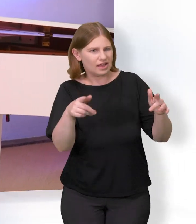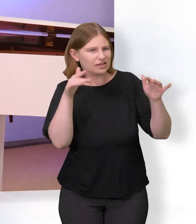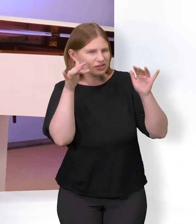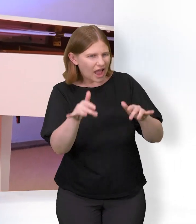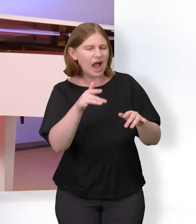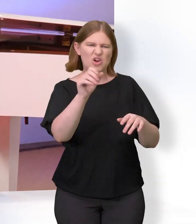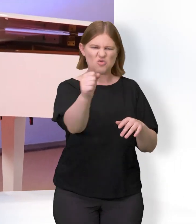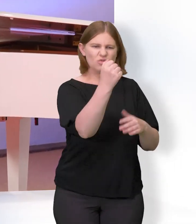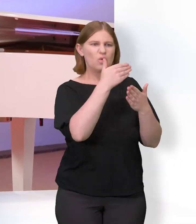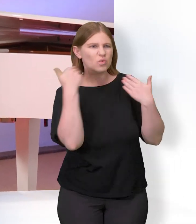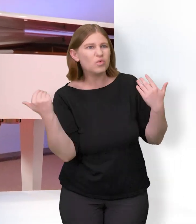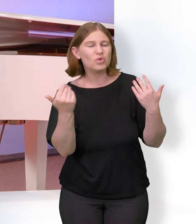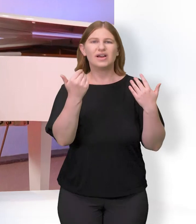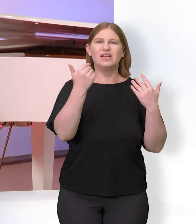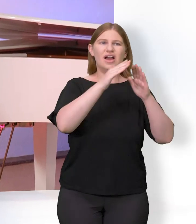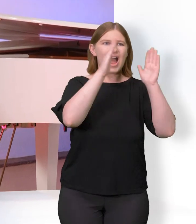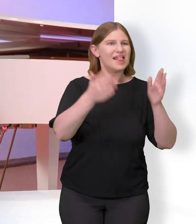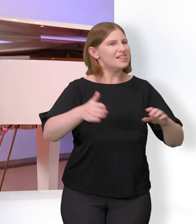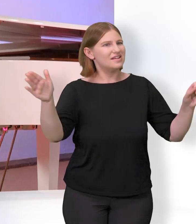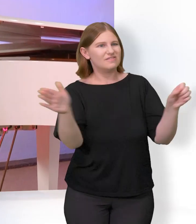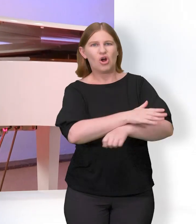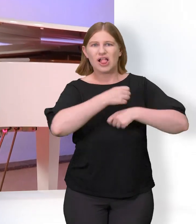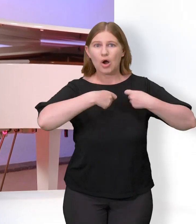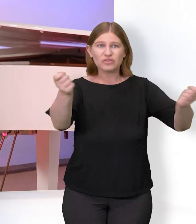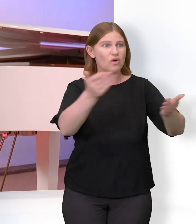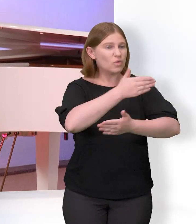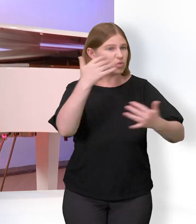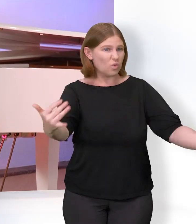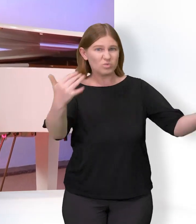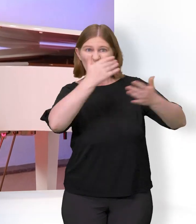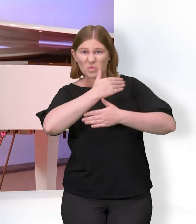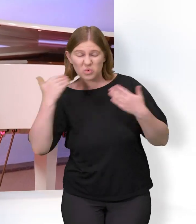du hast keine ausverkauften Hallen und du trotzdem